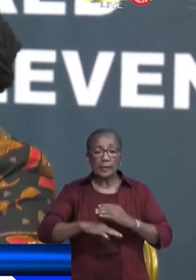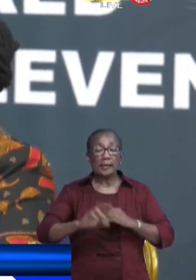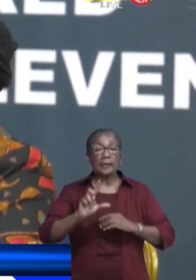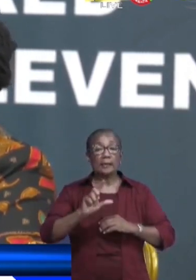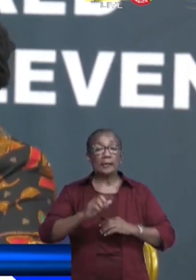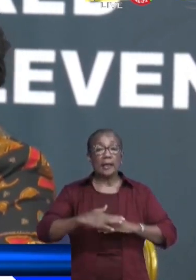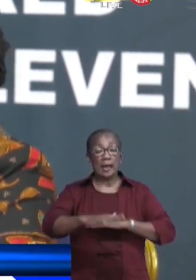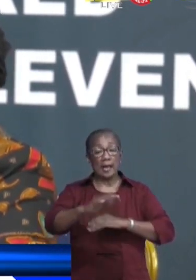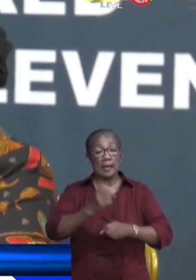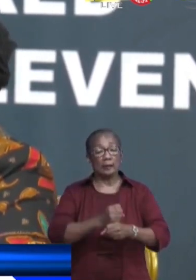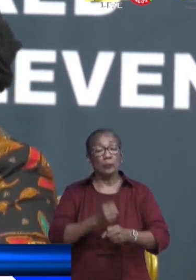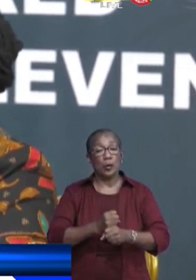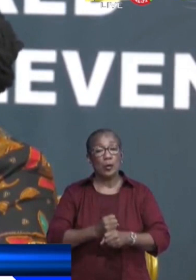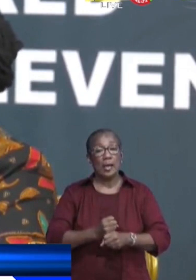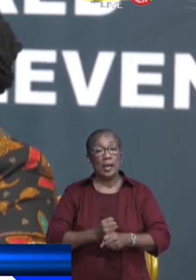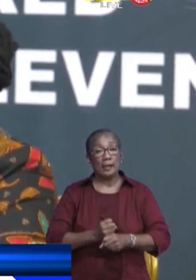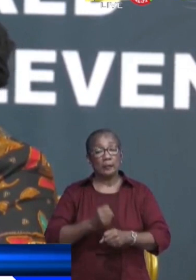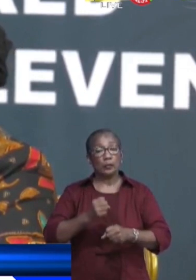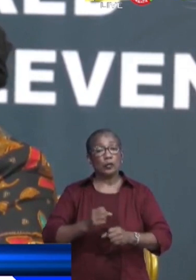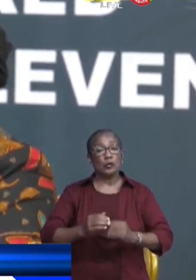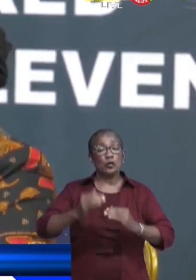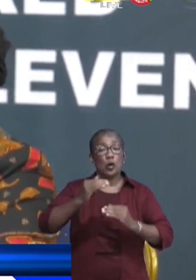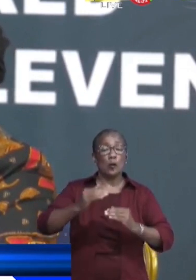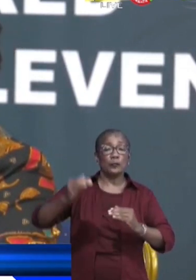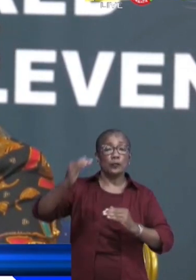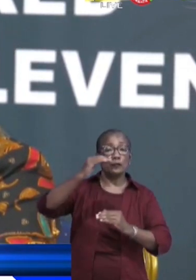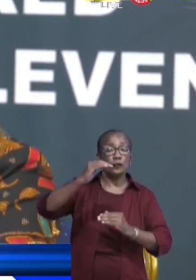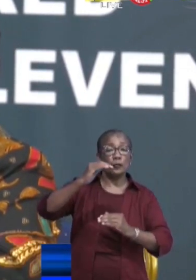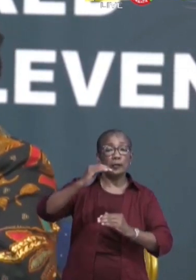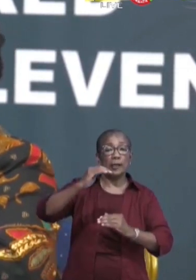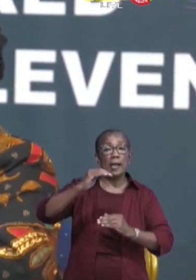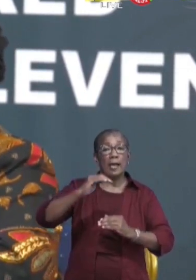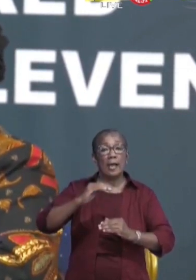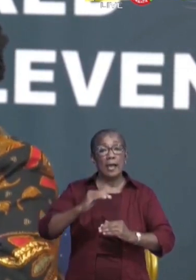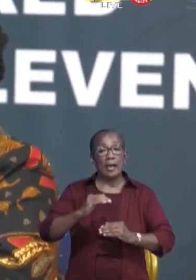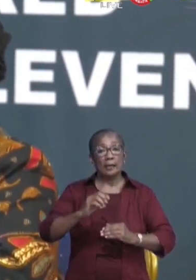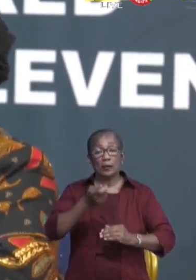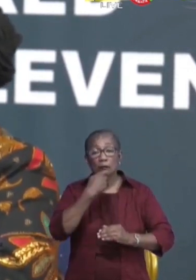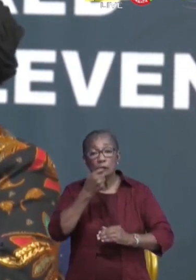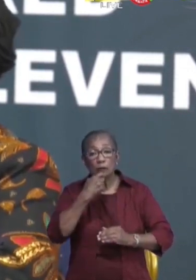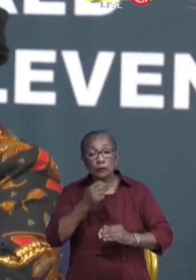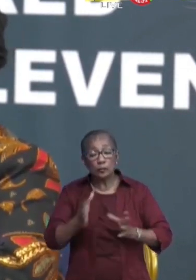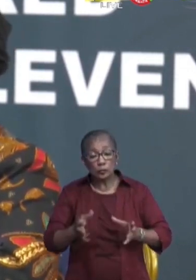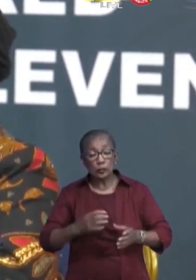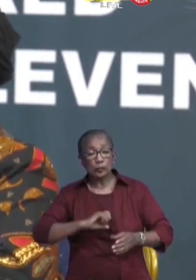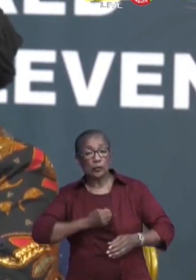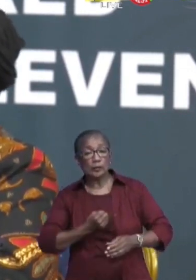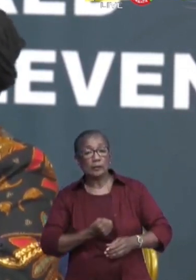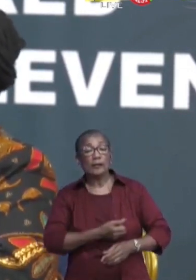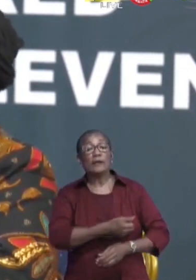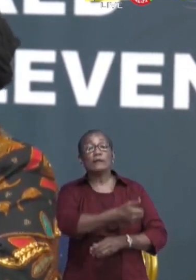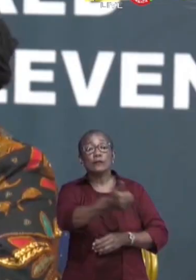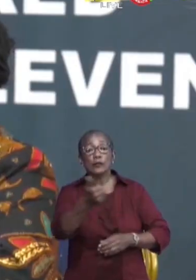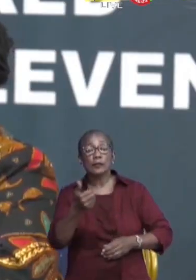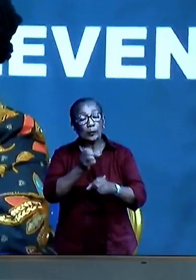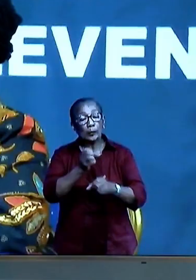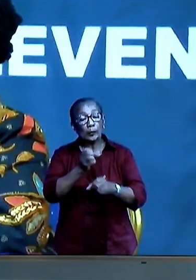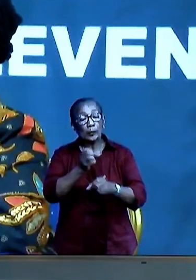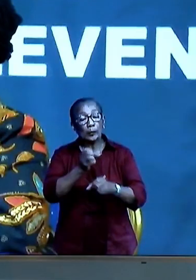landbouw en die productie op te voeren en mogelijkerwijs een voedselschuur te kunnen zijn voor de rest van de